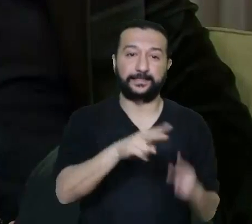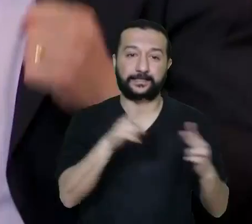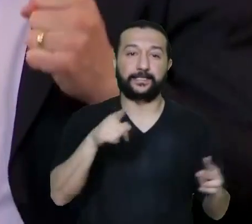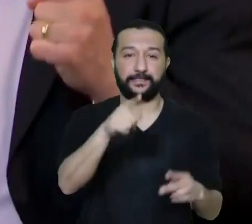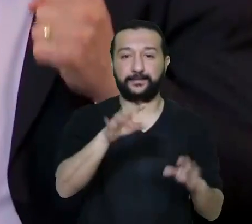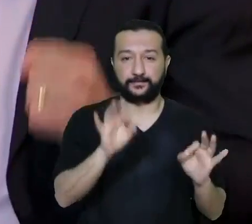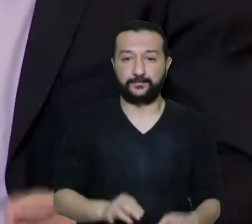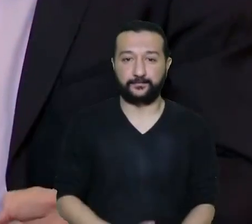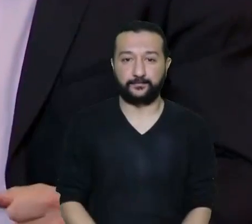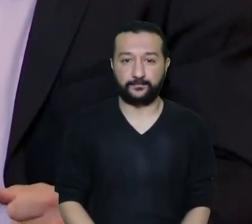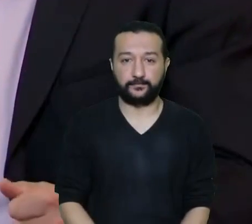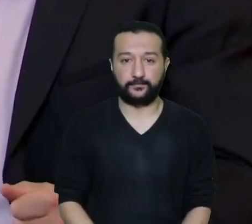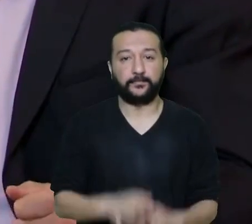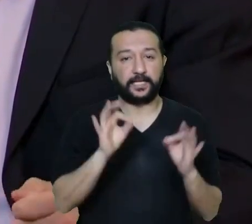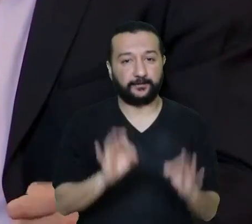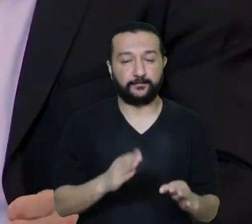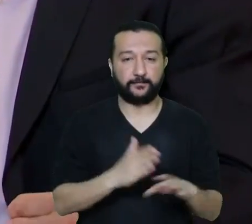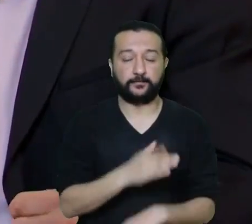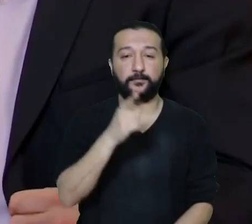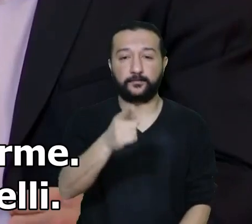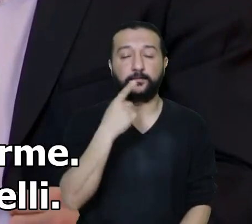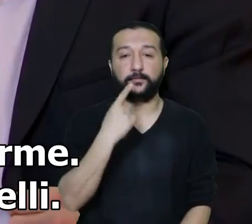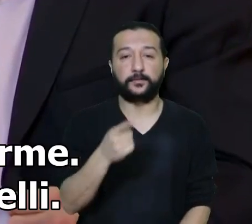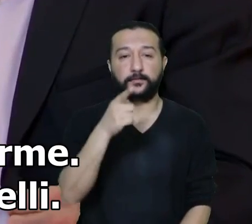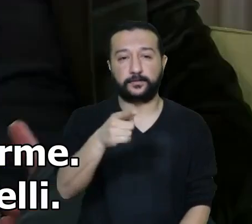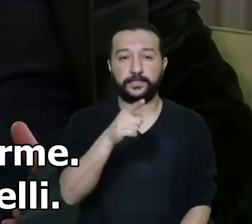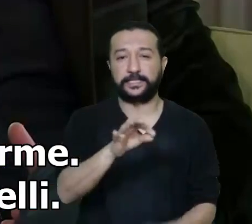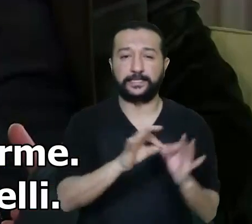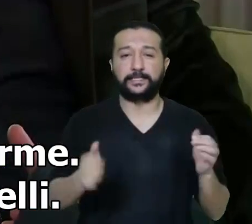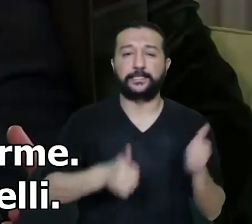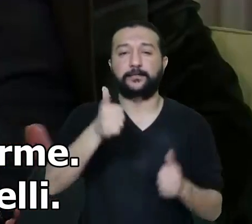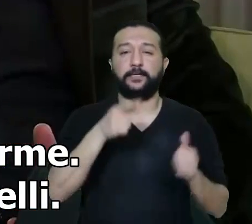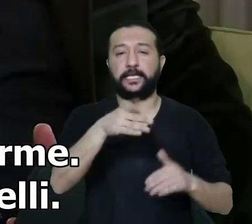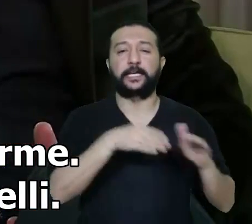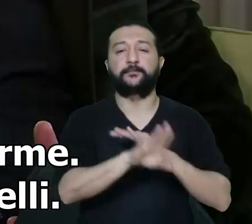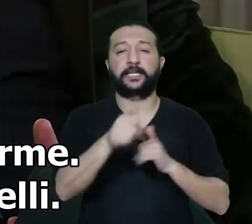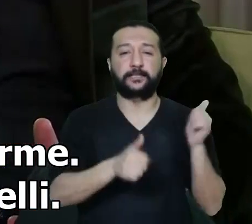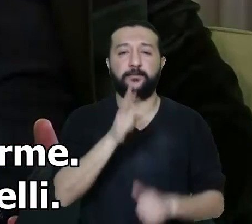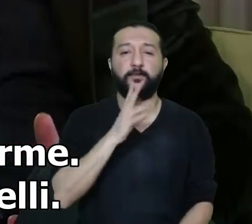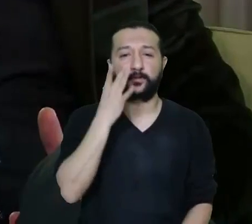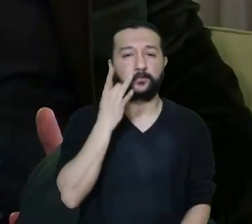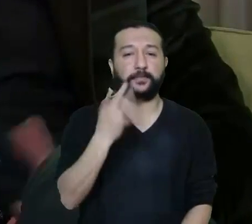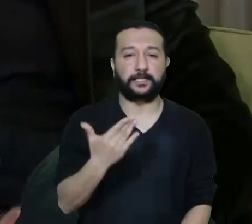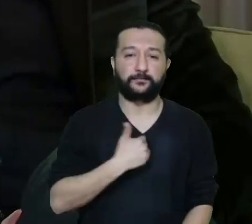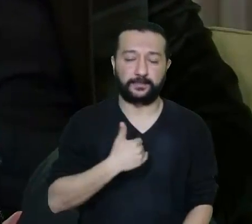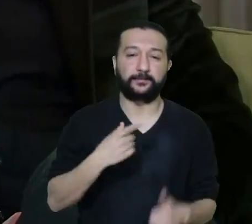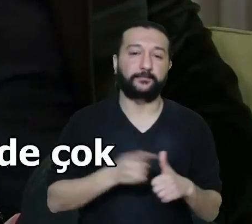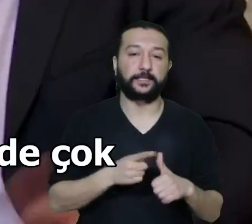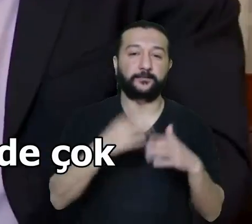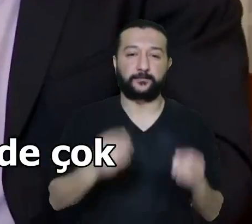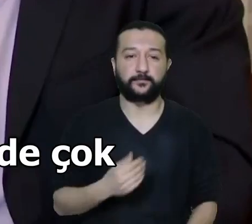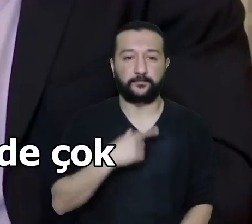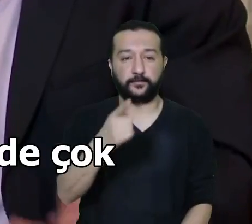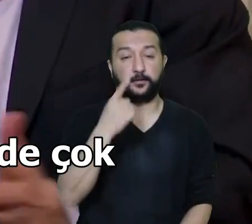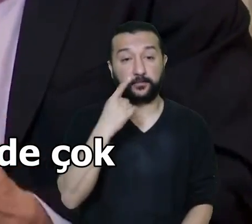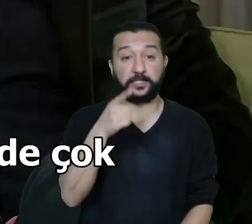sende. Evet. Ya Biricik, bence sen hiç yarışmaya girme. Çünkü yarışmanın sonucu belli. Ben birinci olacağım.